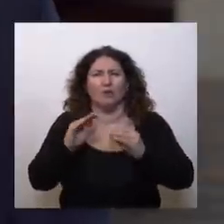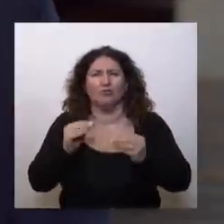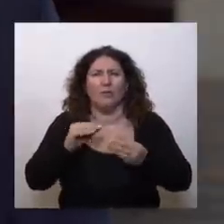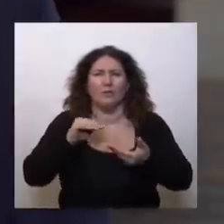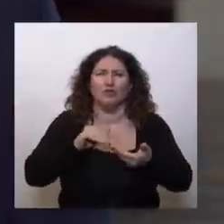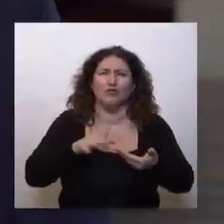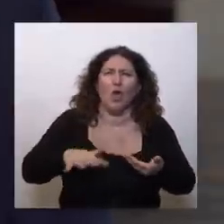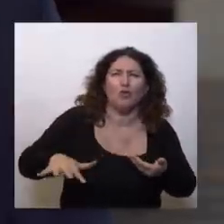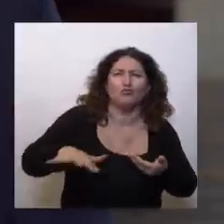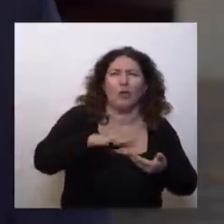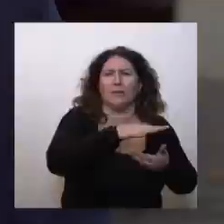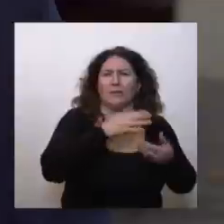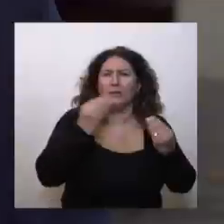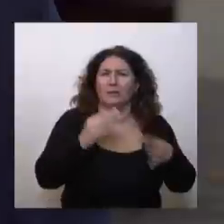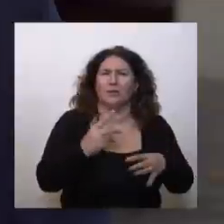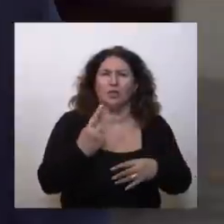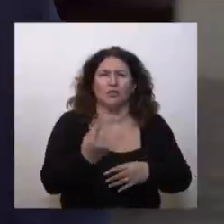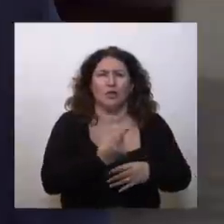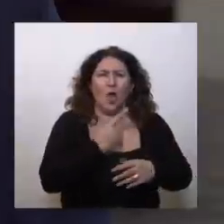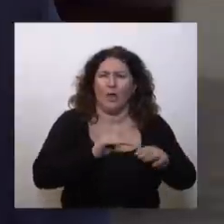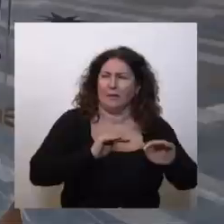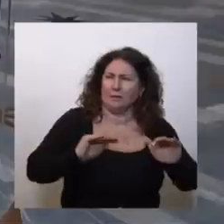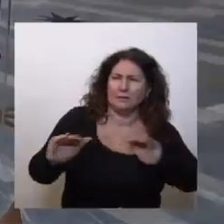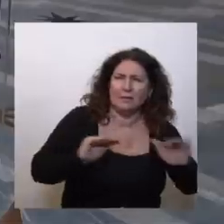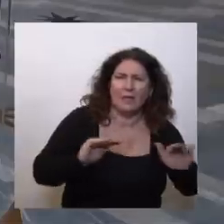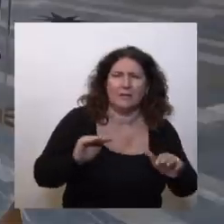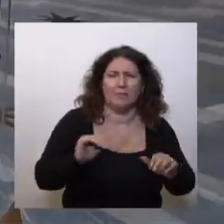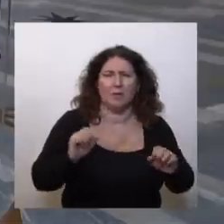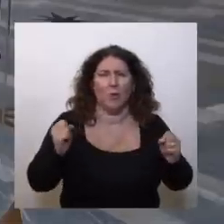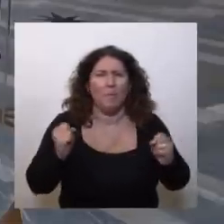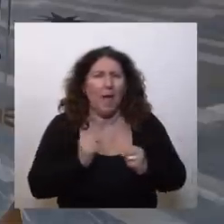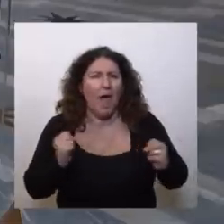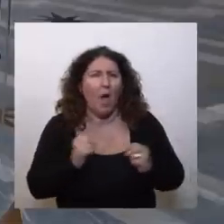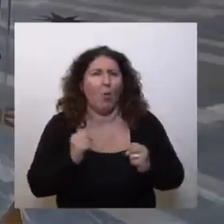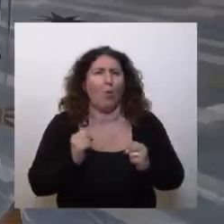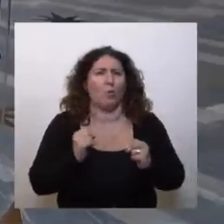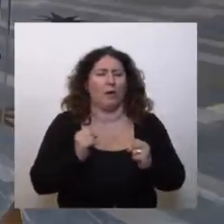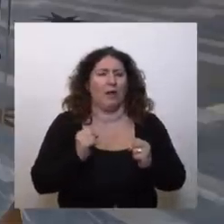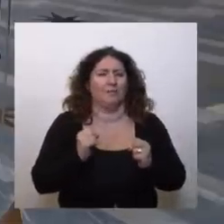di solitudine, di distanziamento, di paura.